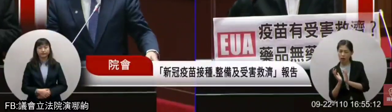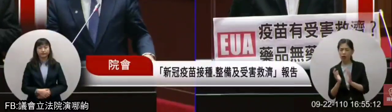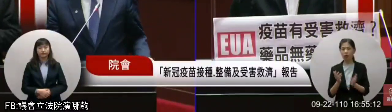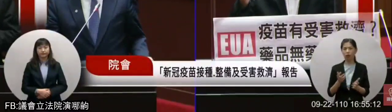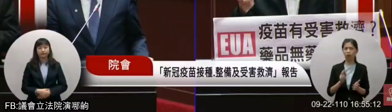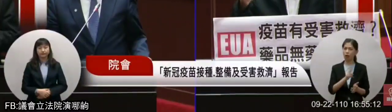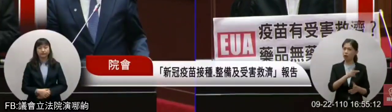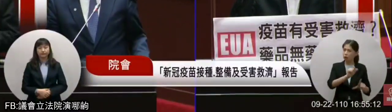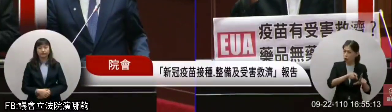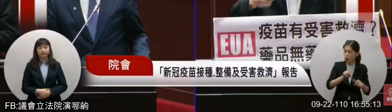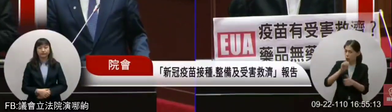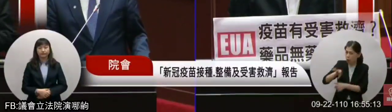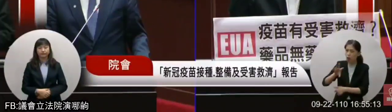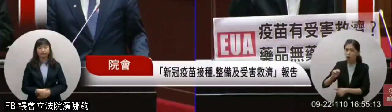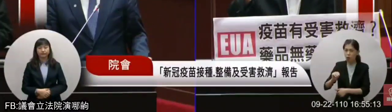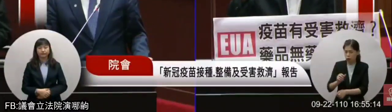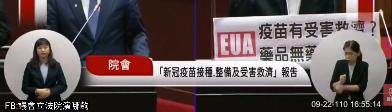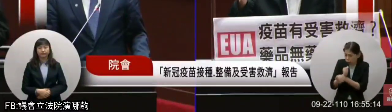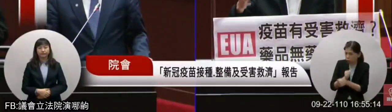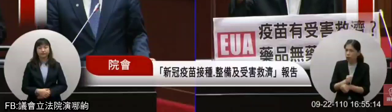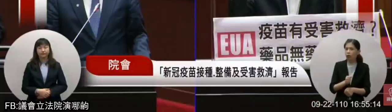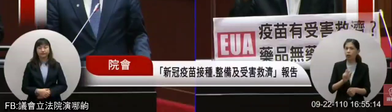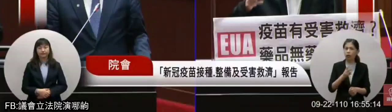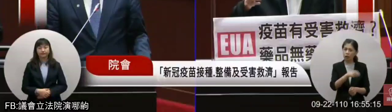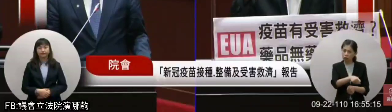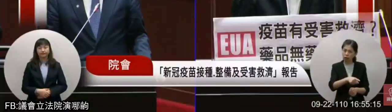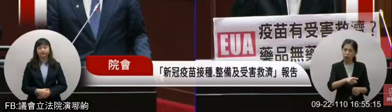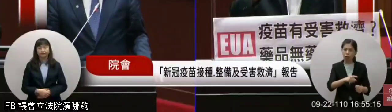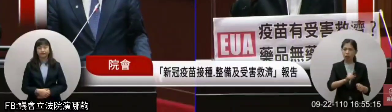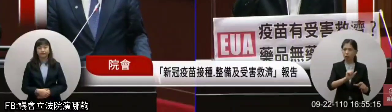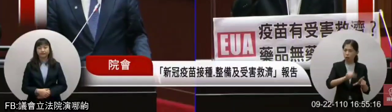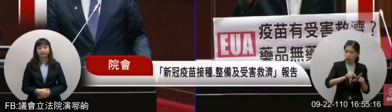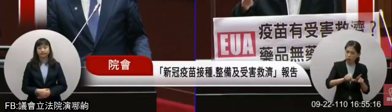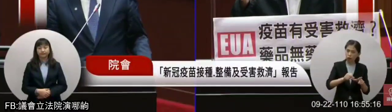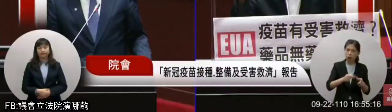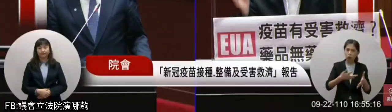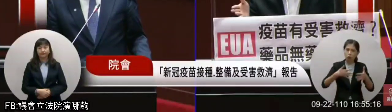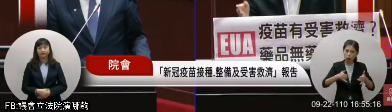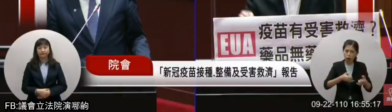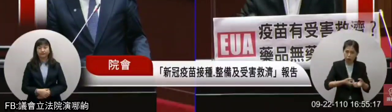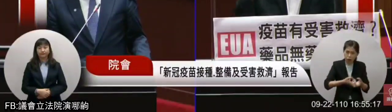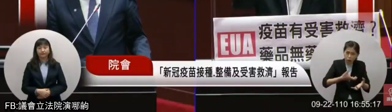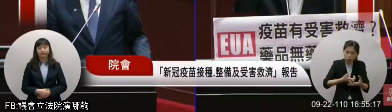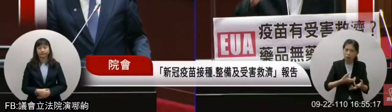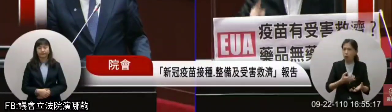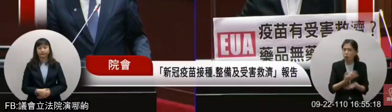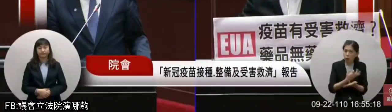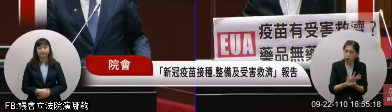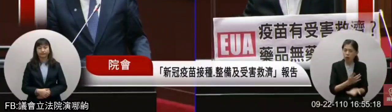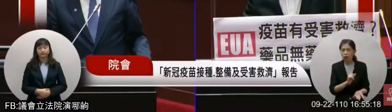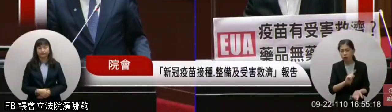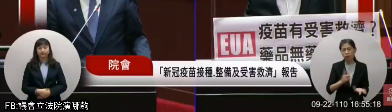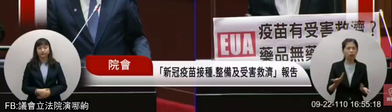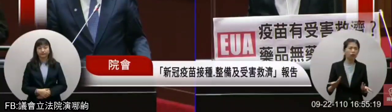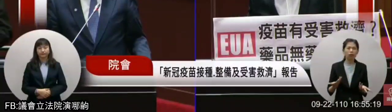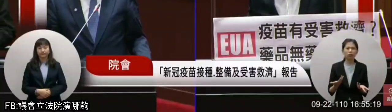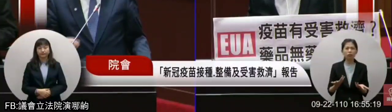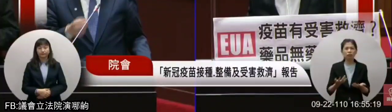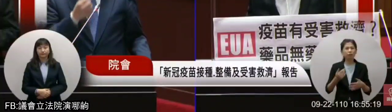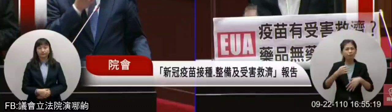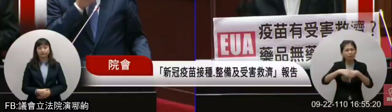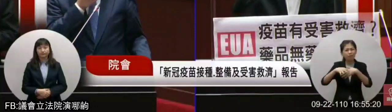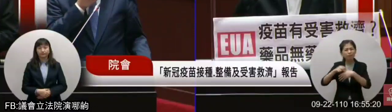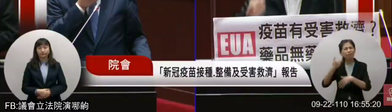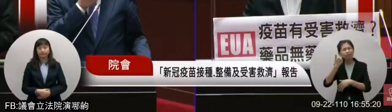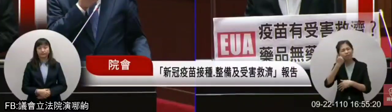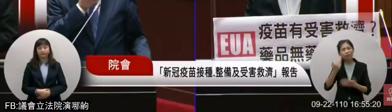官贸有提醒你们，还是官贸它的资讯的流量，还是说中华电信、电信业，甚至刚刚讲的那个绑定数位